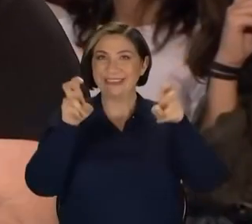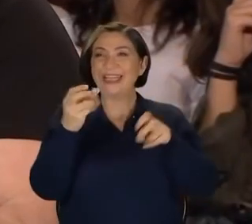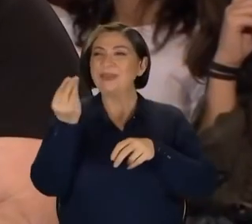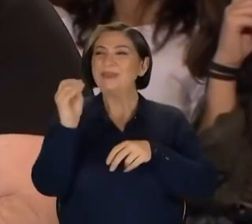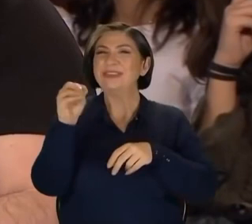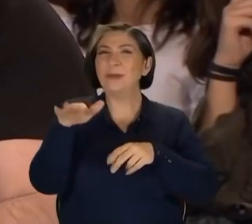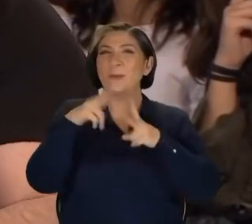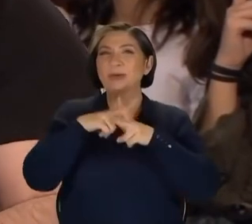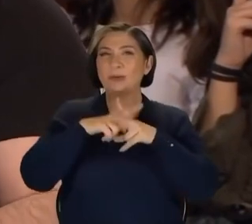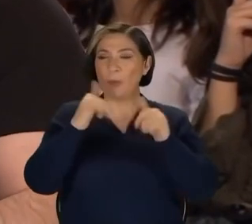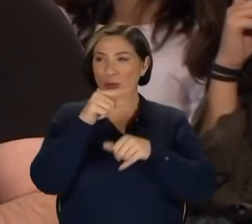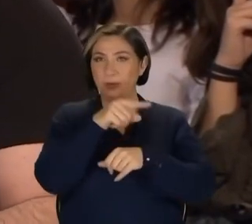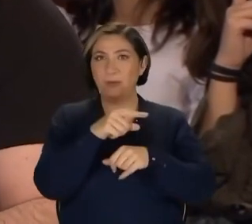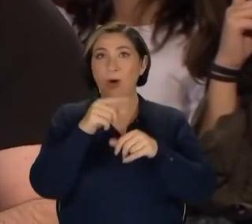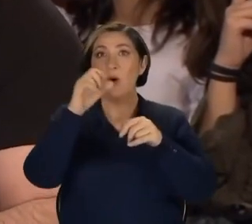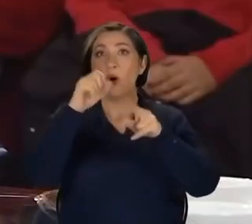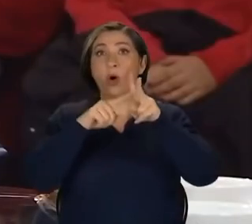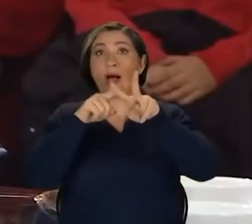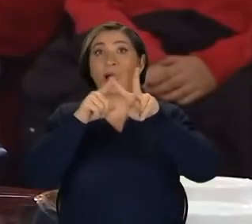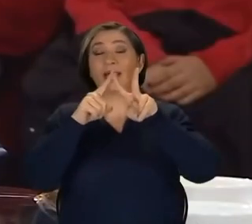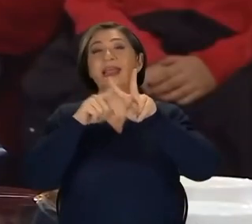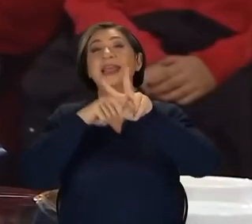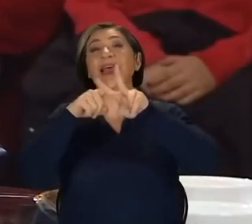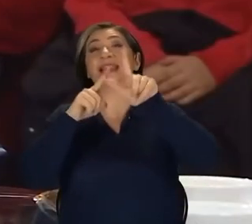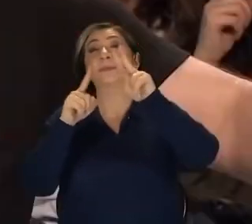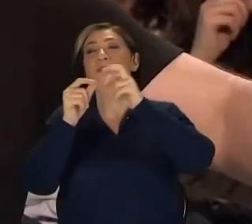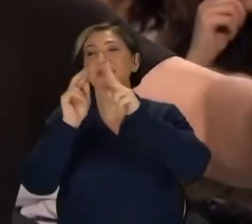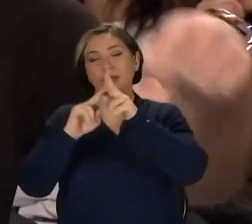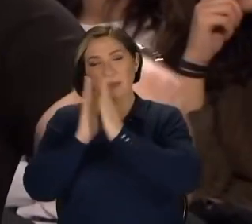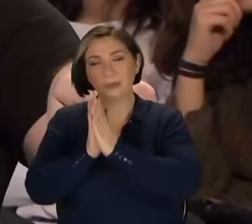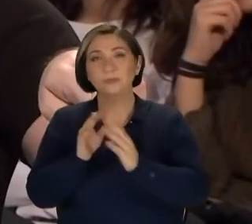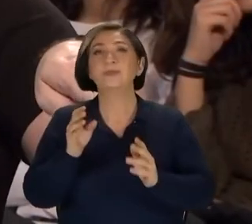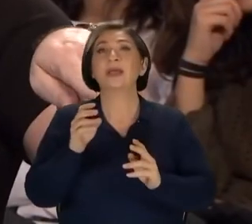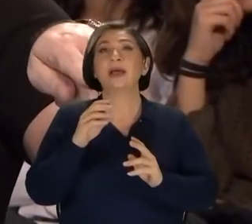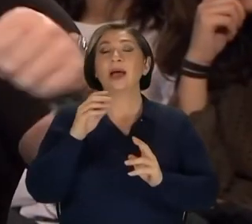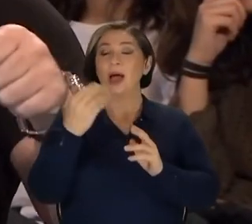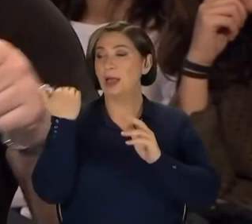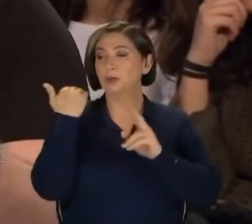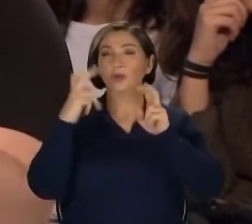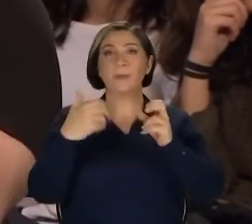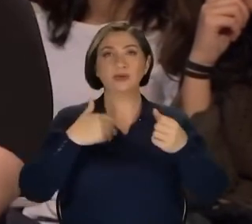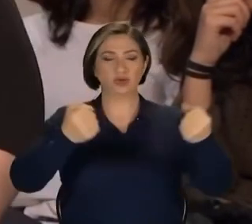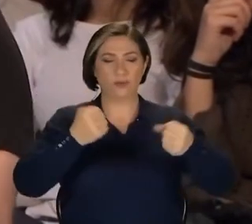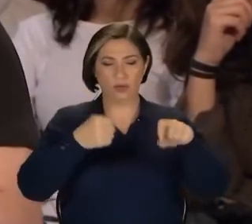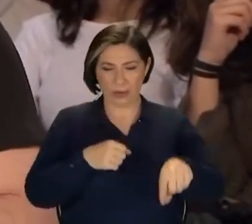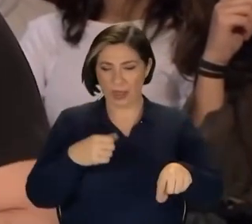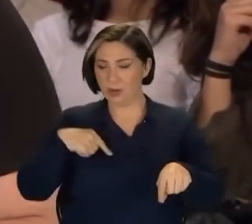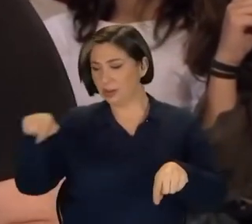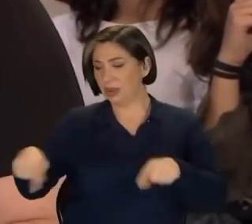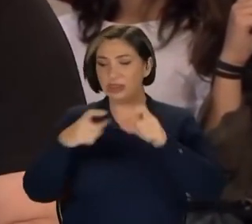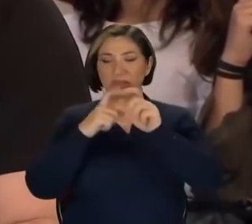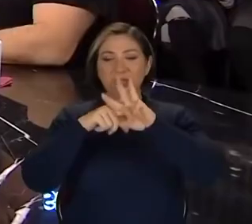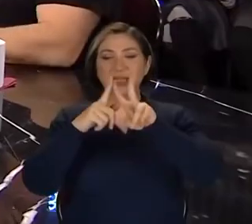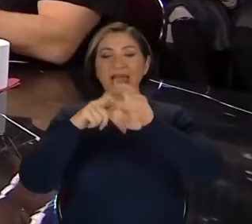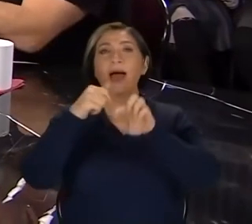çömez polisi oynuyor. Okan Yalabık. Evet, Okan Yalabık. Arkada oturuyor. Ben galiba şoför mahallindeyim. Yanımda da Şener abi